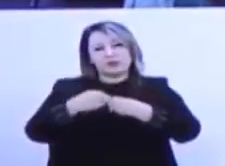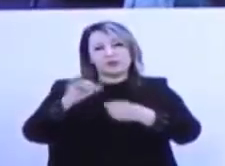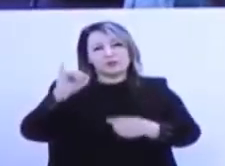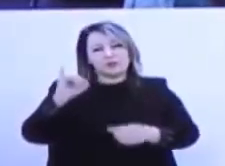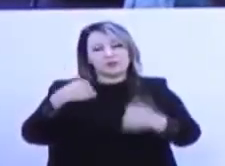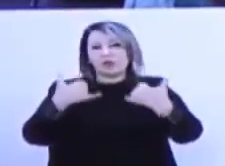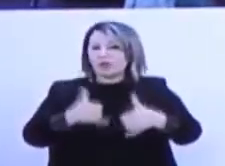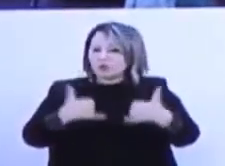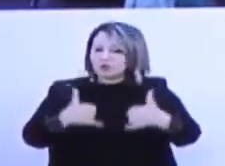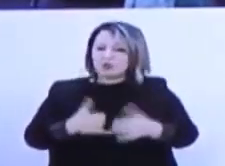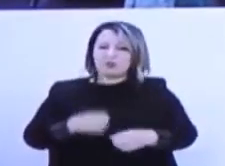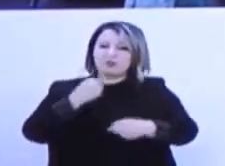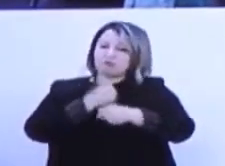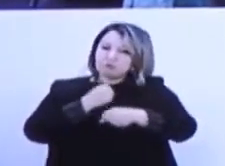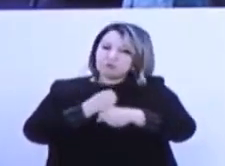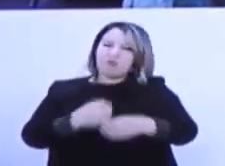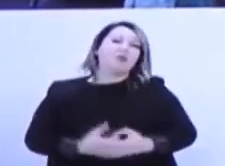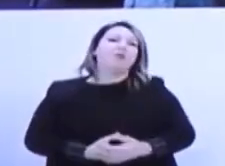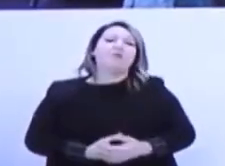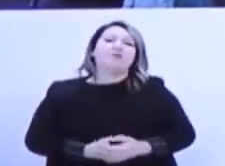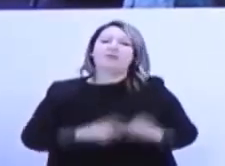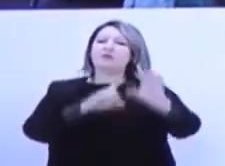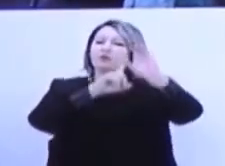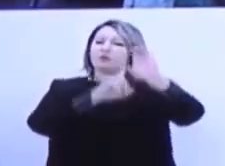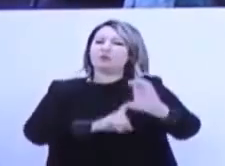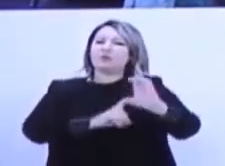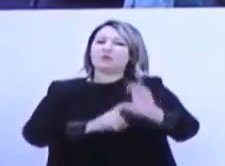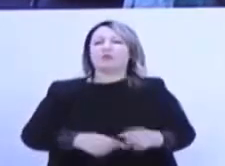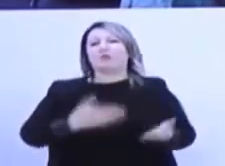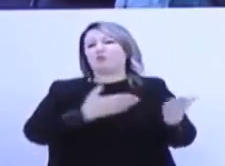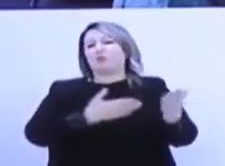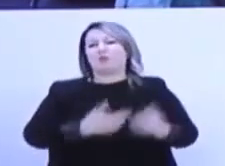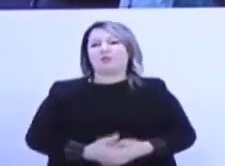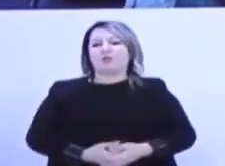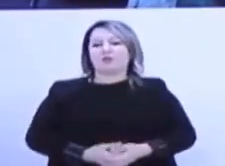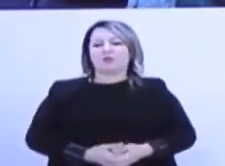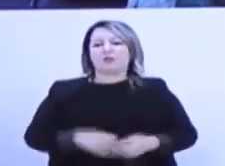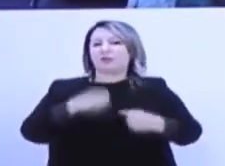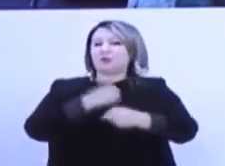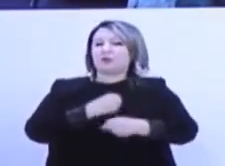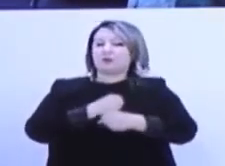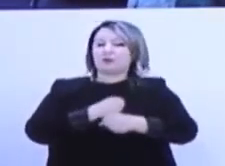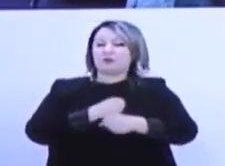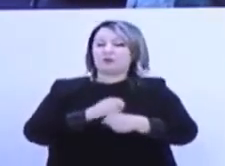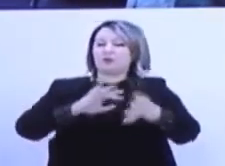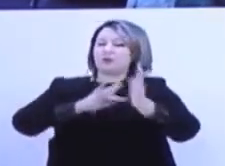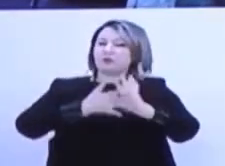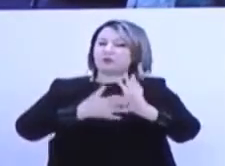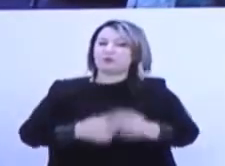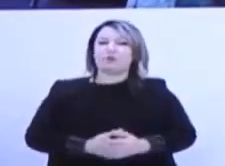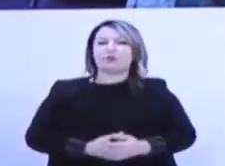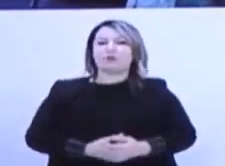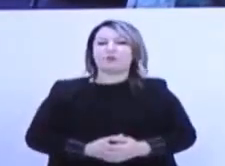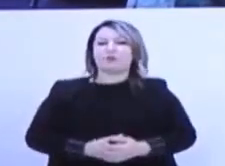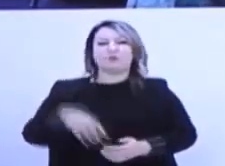الجزائرية وعمل في سوناطراك، وهو يعني يعمل بكل